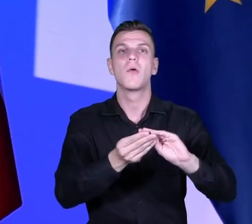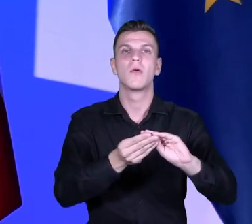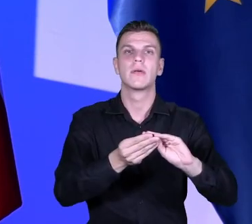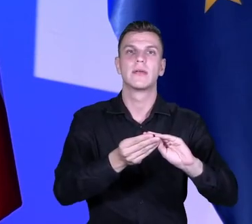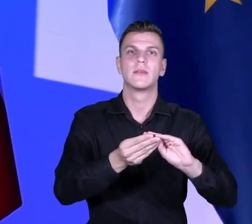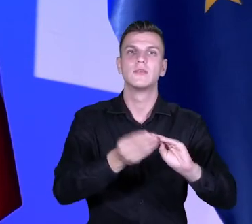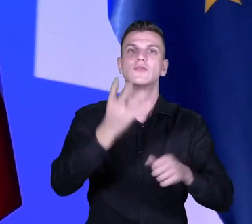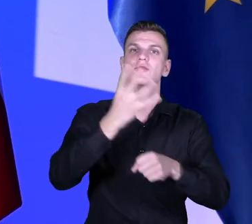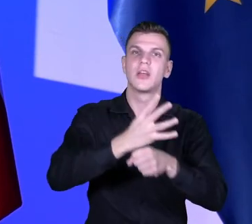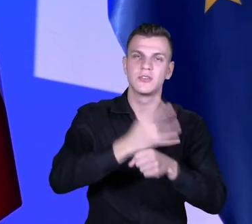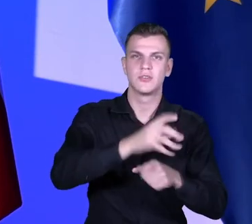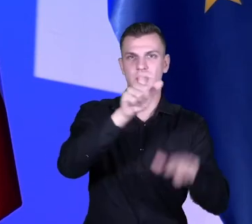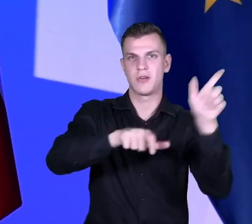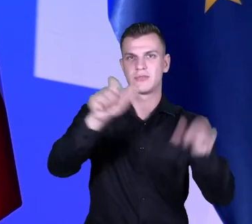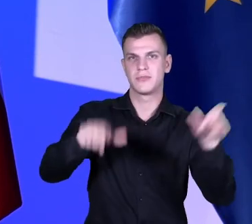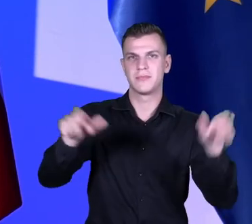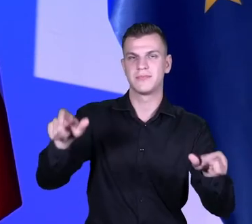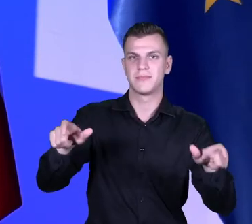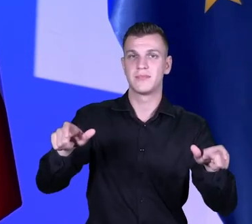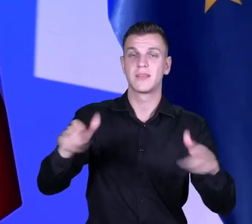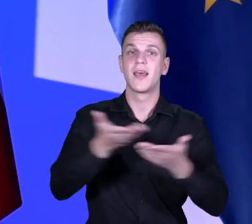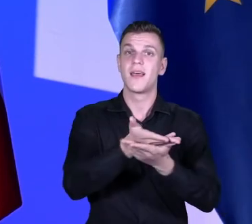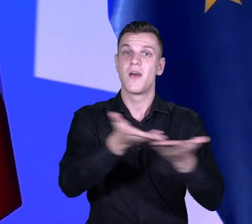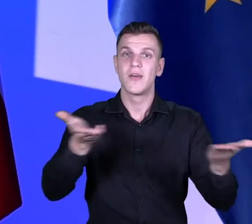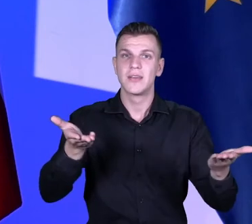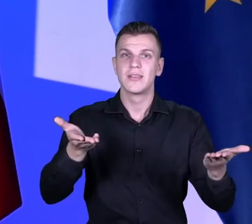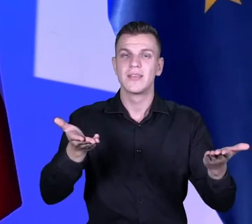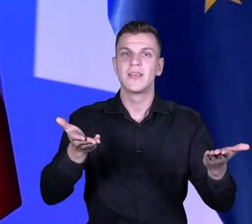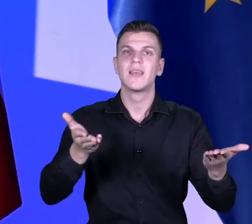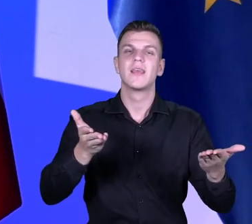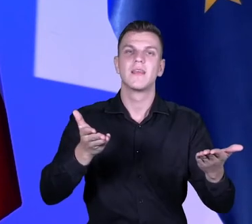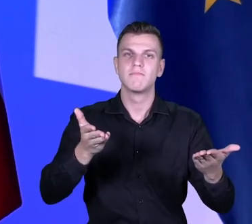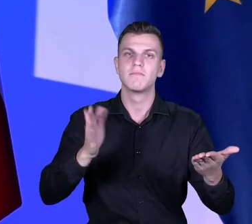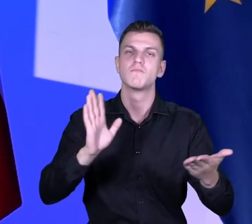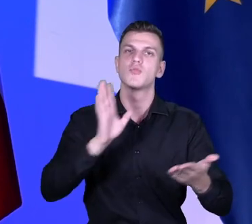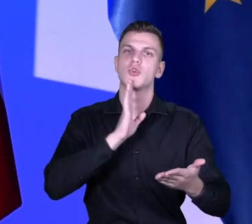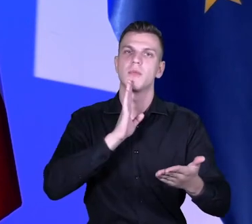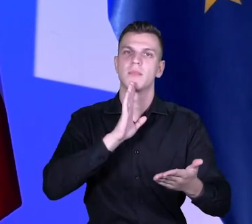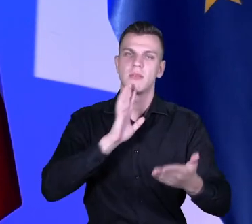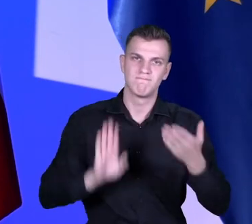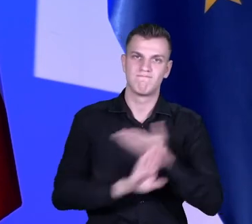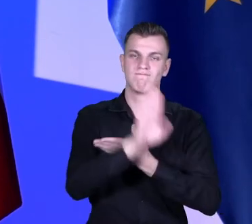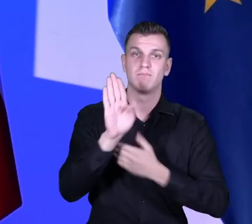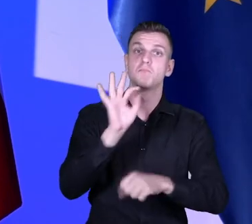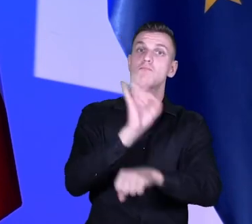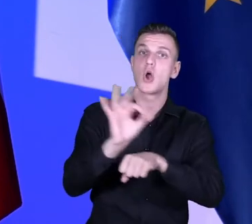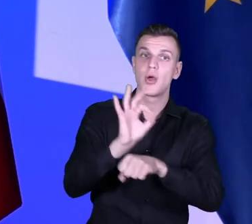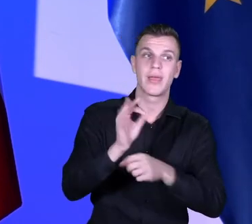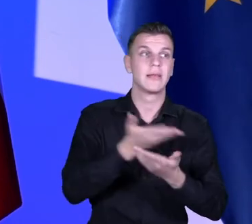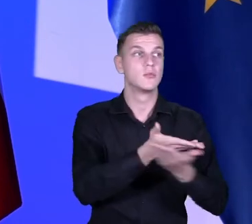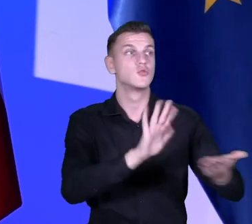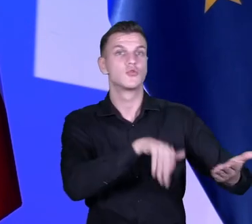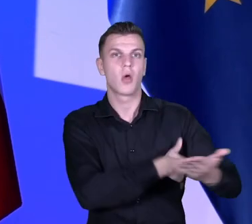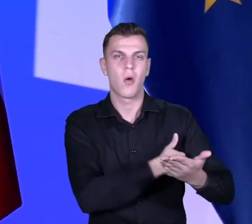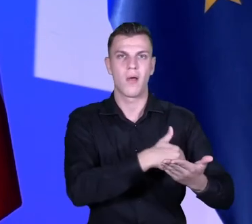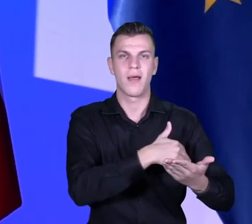to było 40 osób, które były twarzami tego projektu dla szkół, które w nim